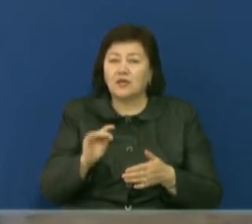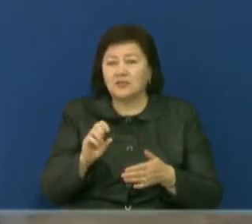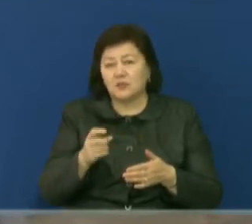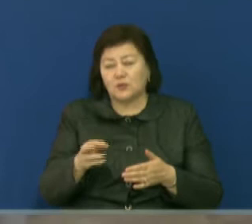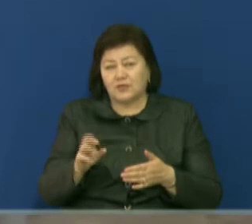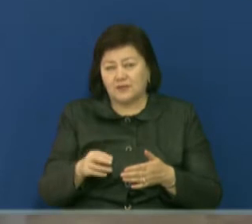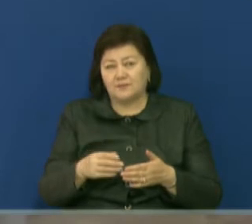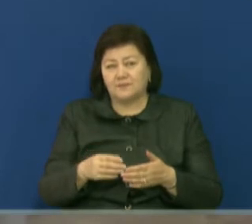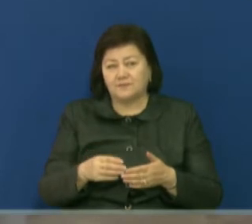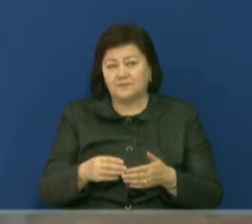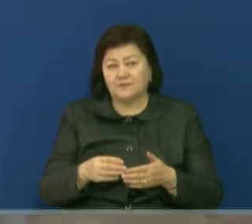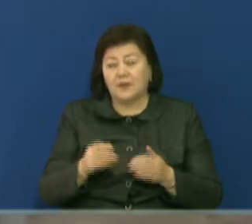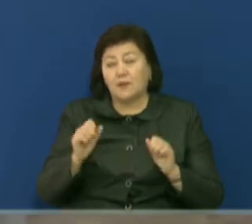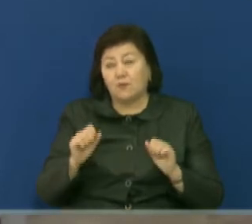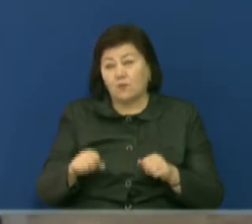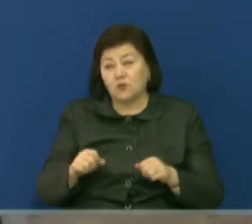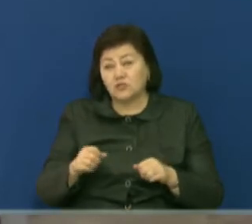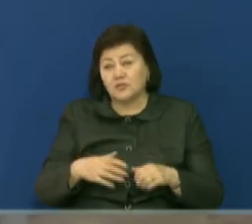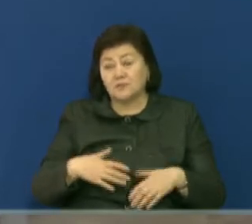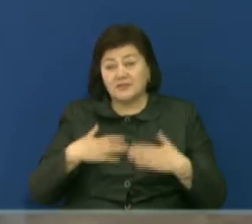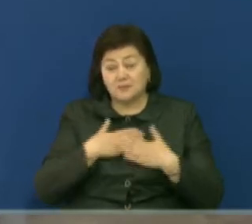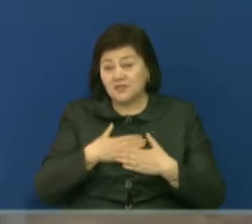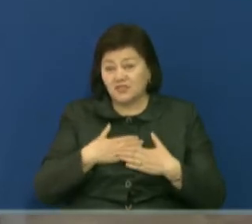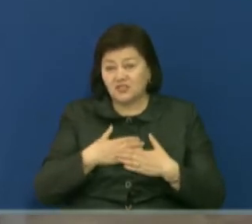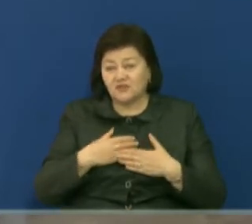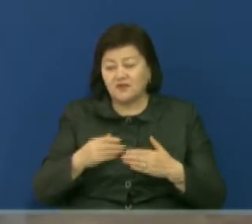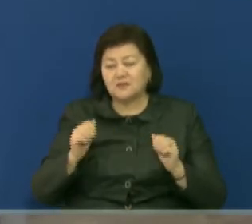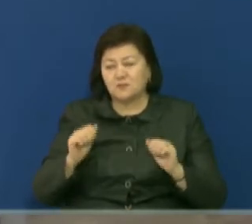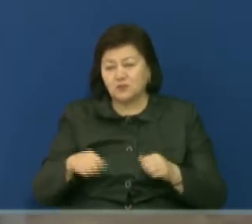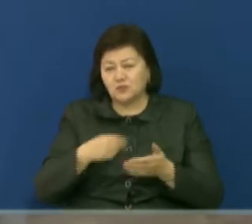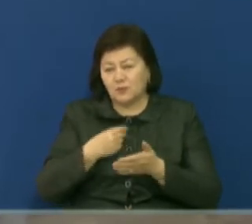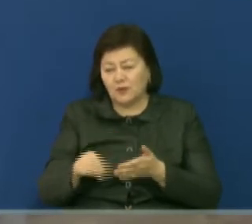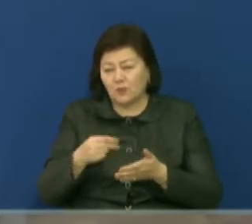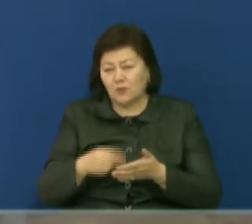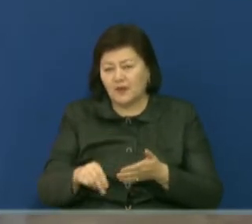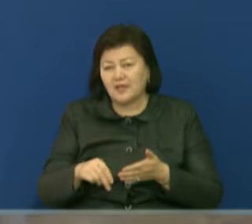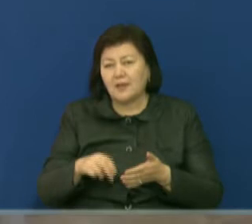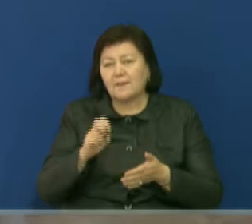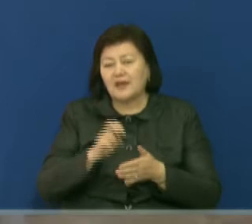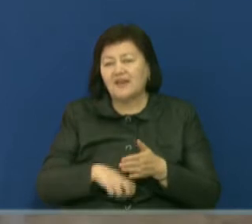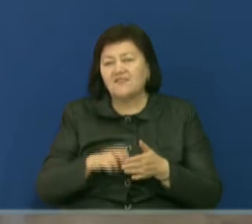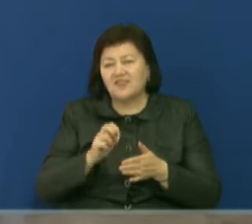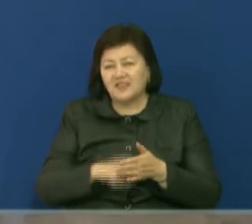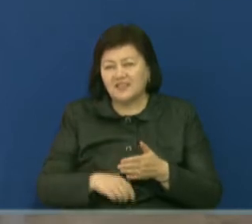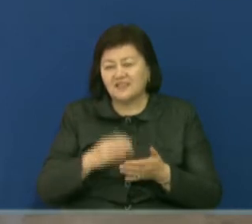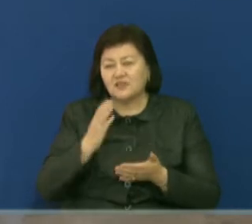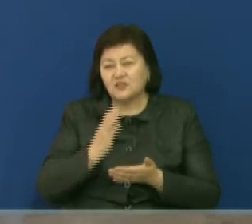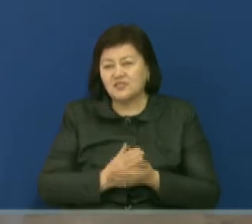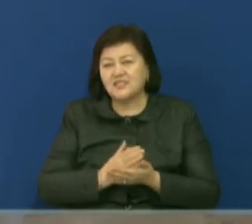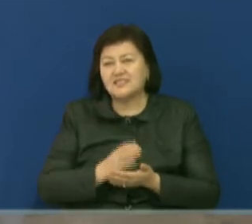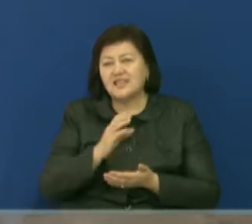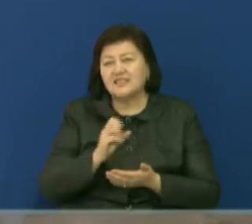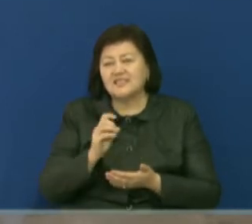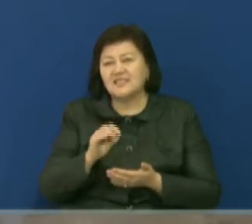это мясо, потому что это мясо проверенное специализированной лабораторией, который имеет сертификат